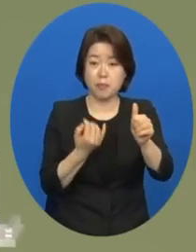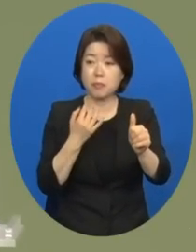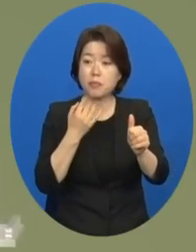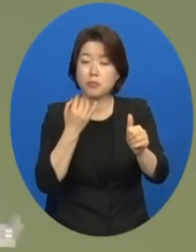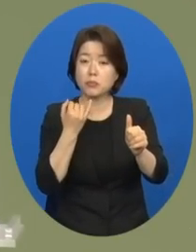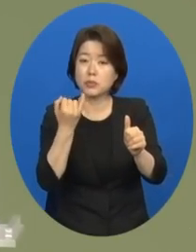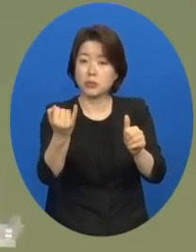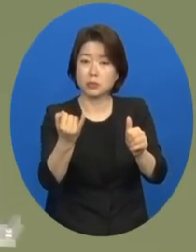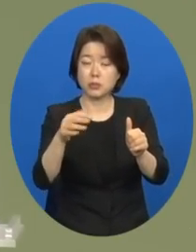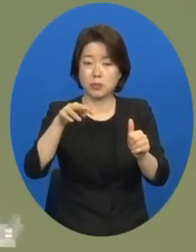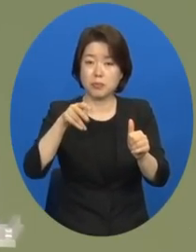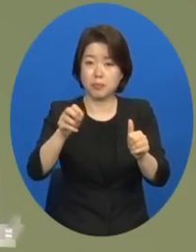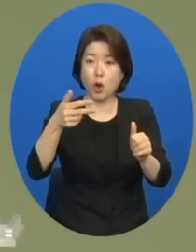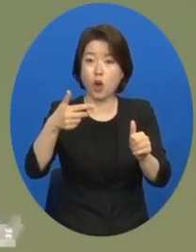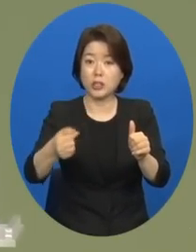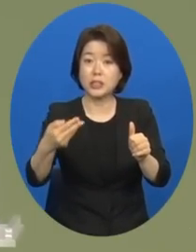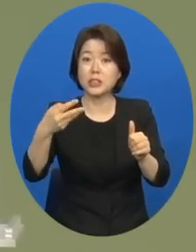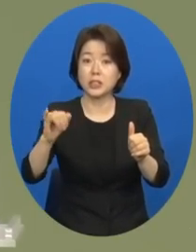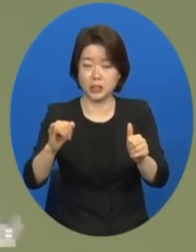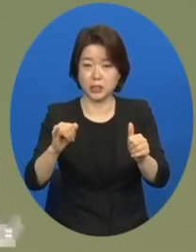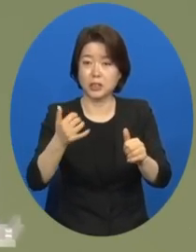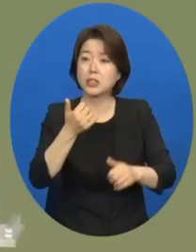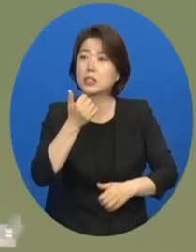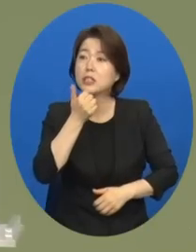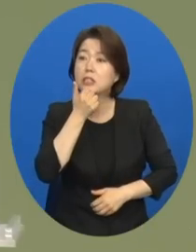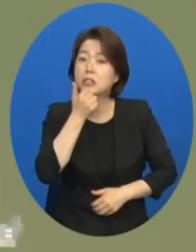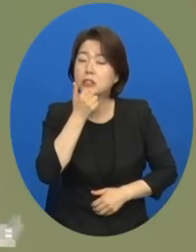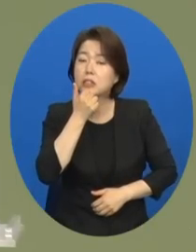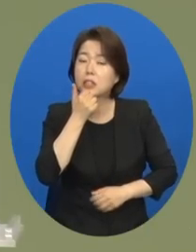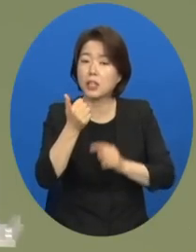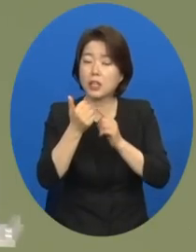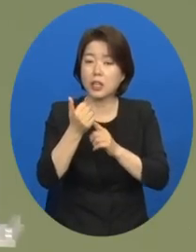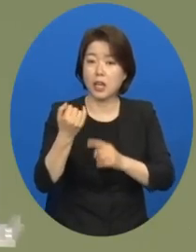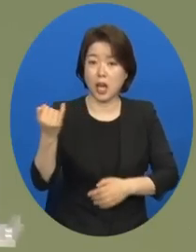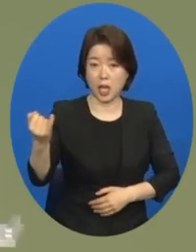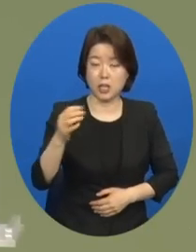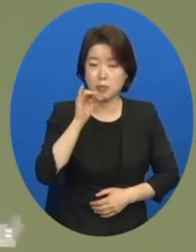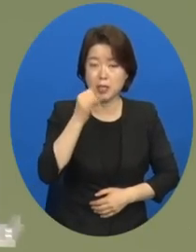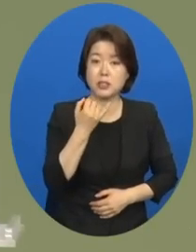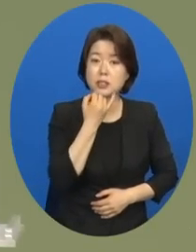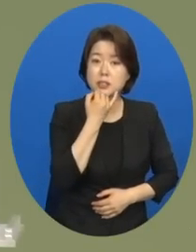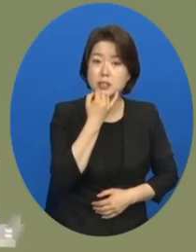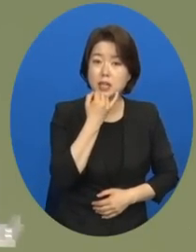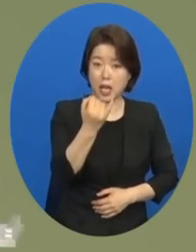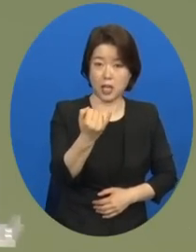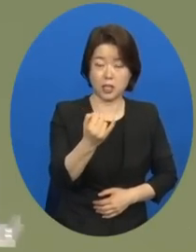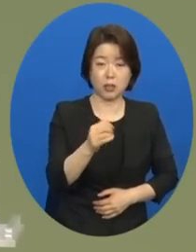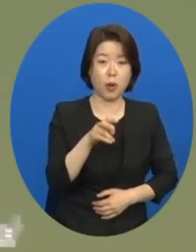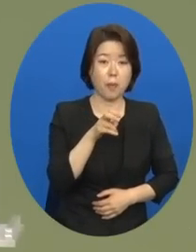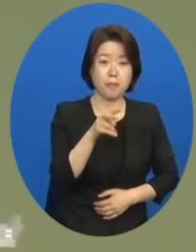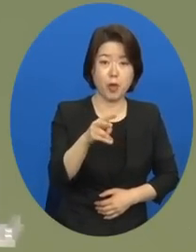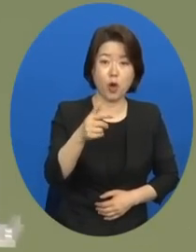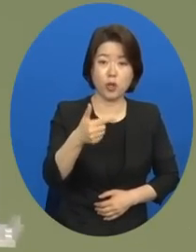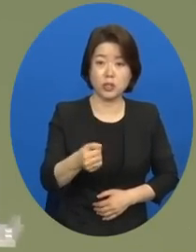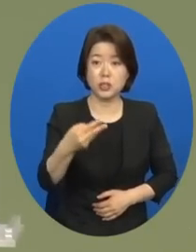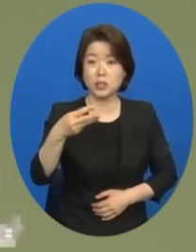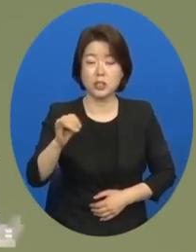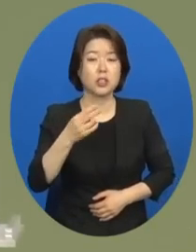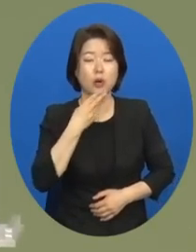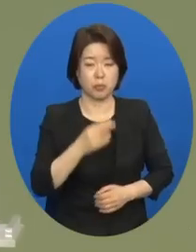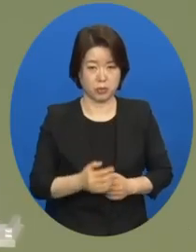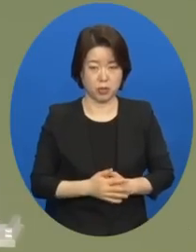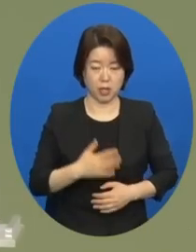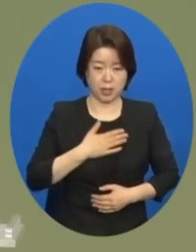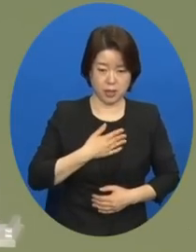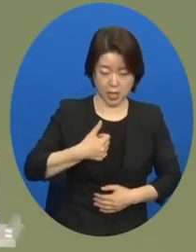나오더라고요 이삭의 아내라는 말만 나오더라고요 예수를 믿으면 이렇게 다 있잖아요 내